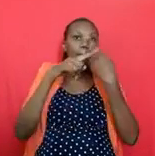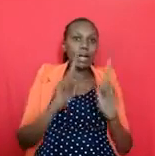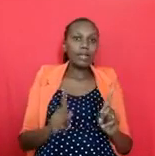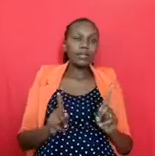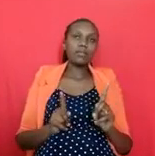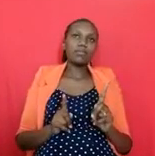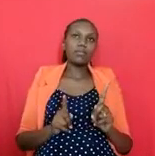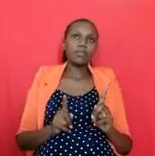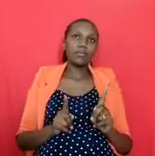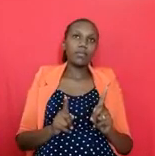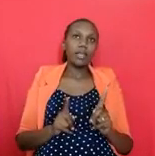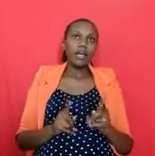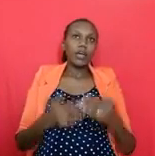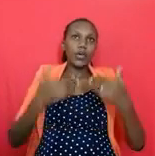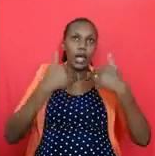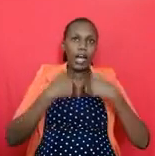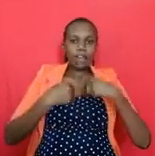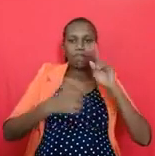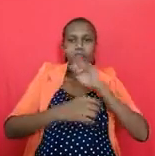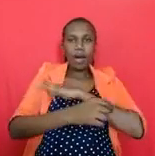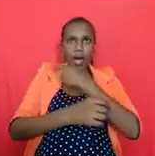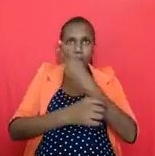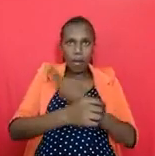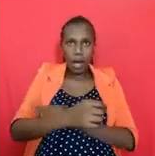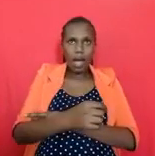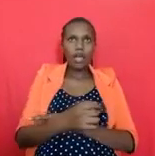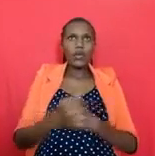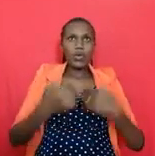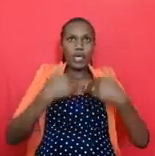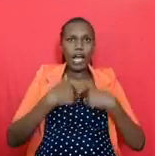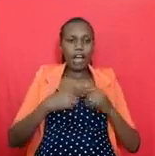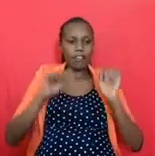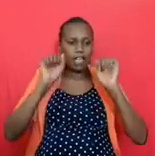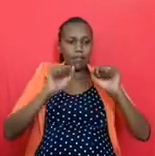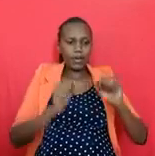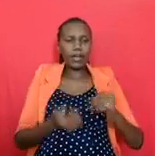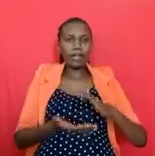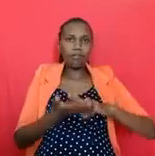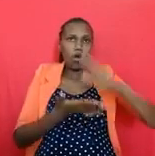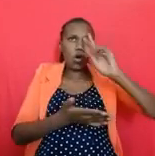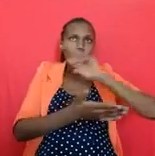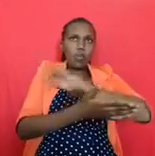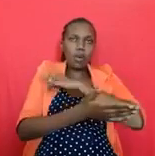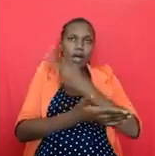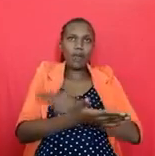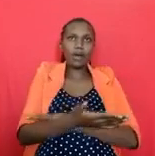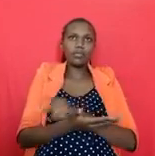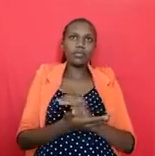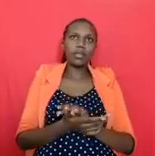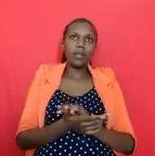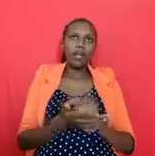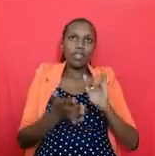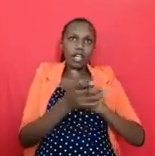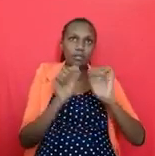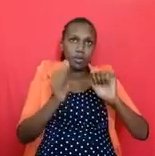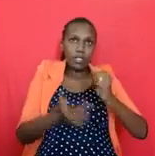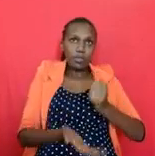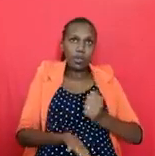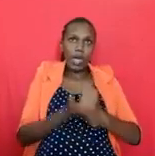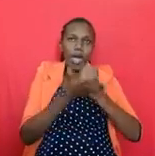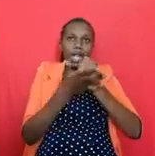riri ni kuri na hinya there is an enabling supernatural power iria